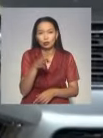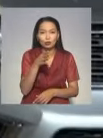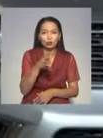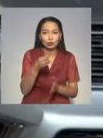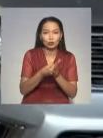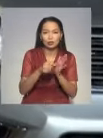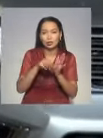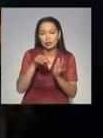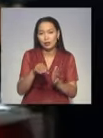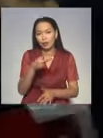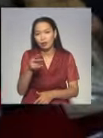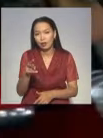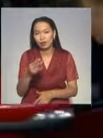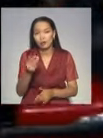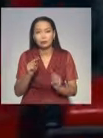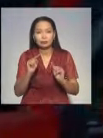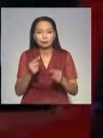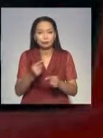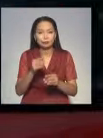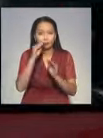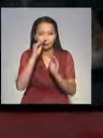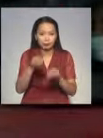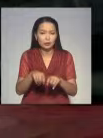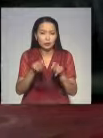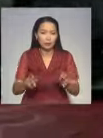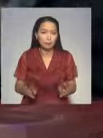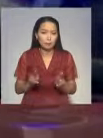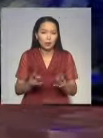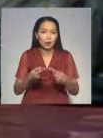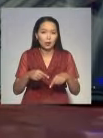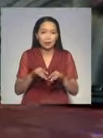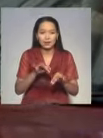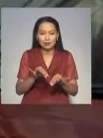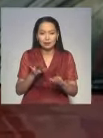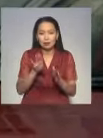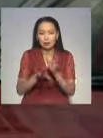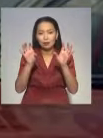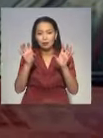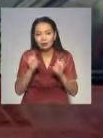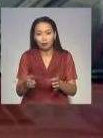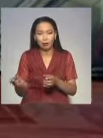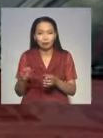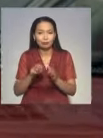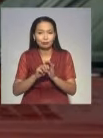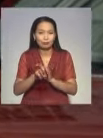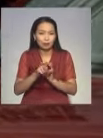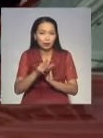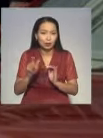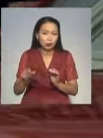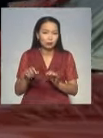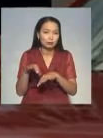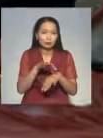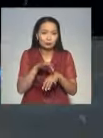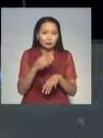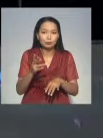евро. Всем арестованным предъявлены обвинения в создании преступной организации и организации нелегальной иммиграции. Что касается выживших, их всех